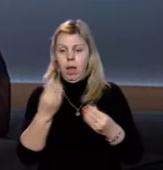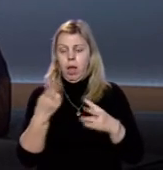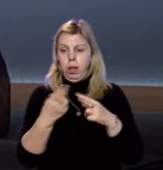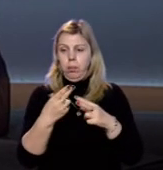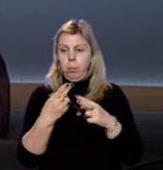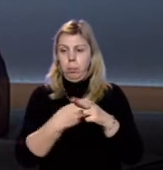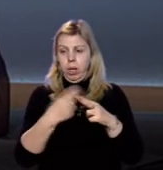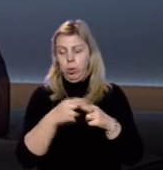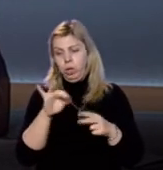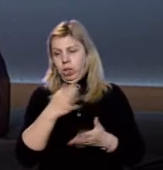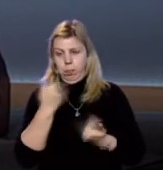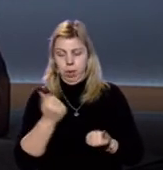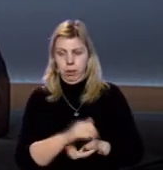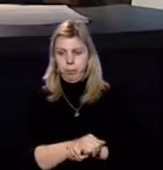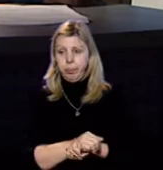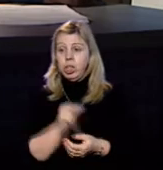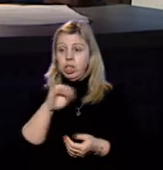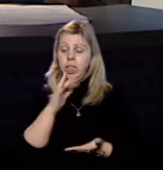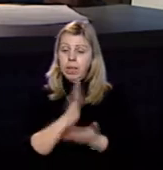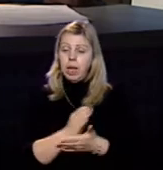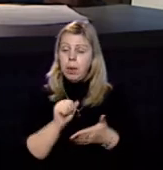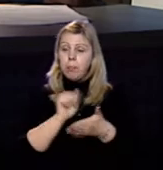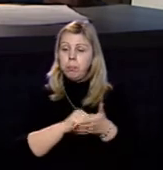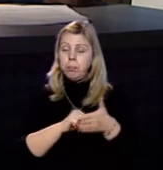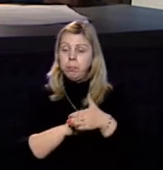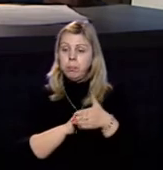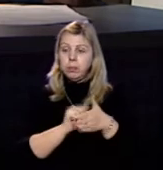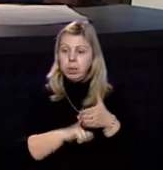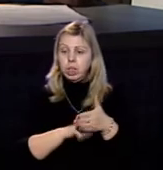на пільгу чи немає. А чи є підстави,